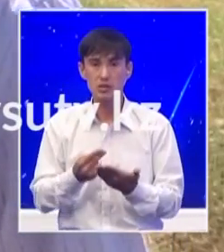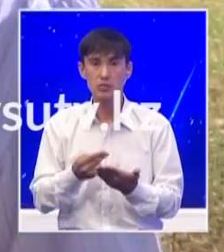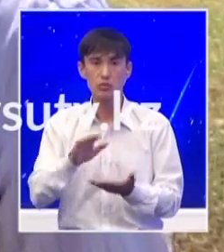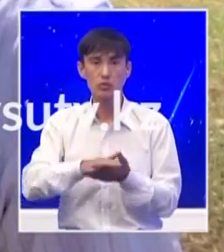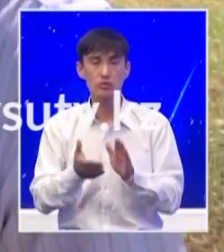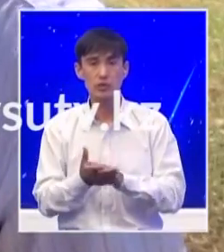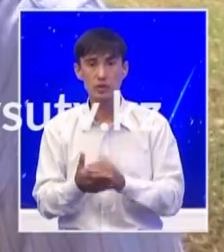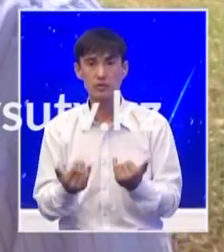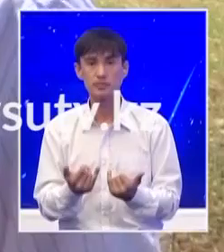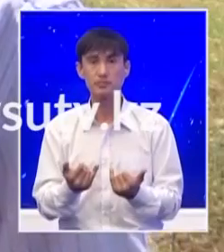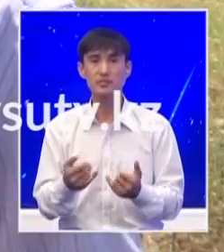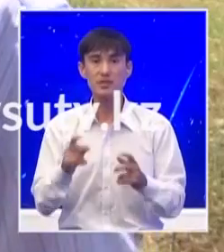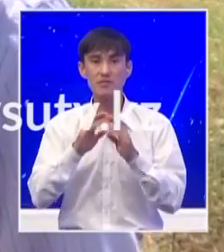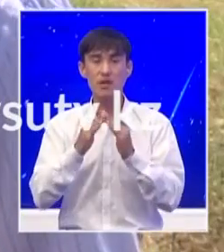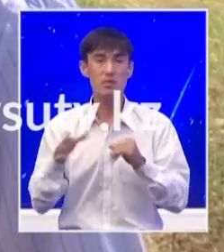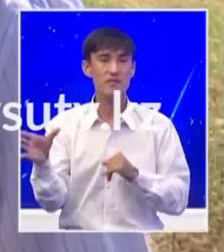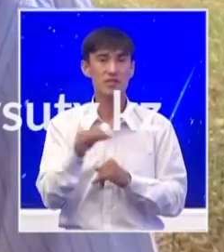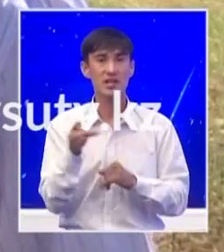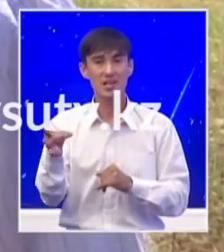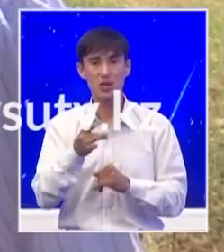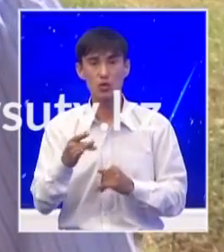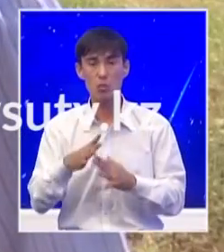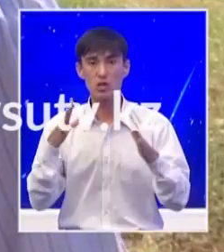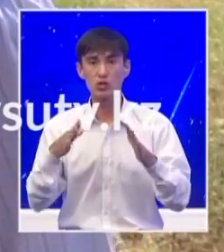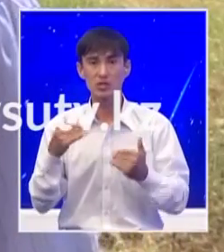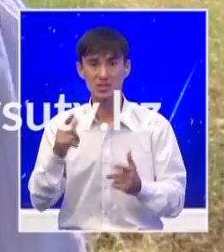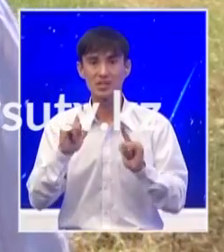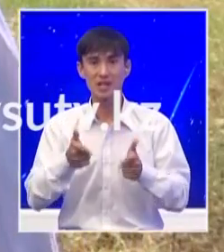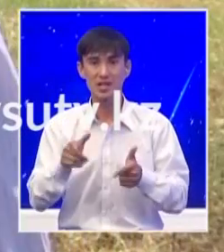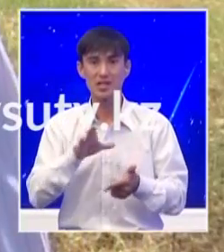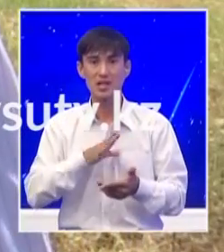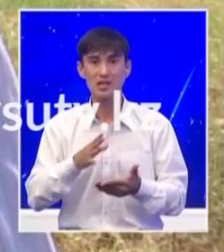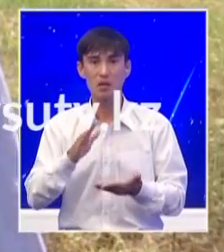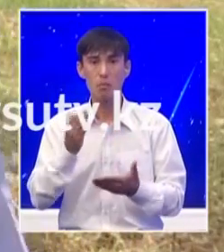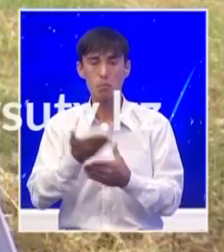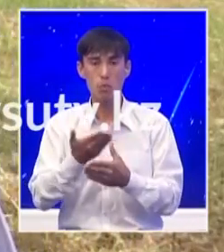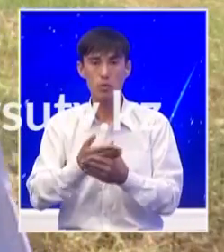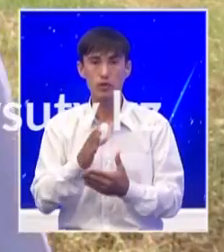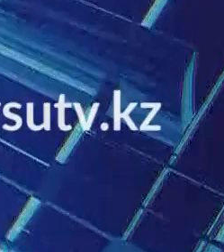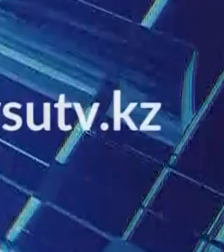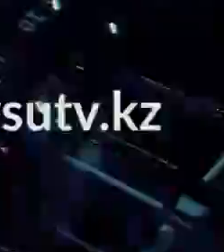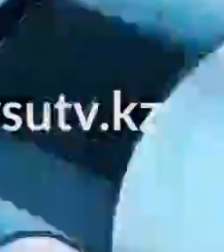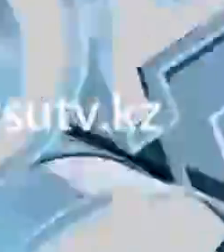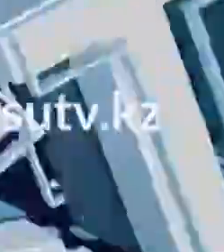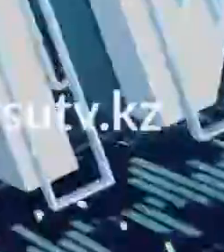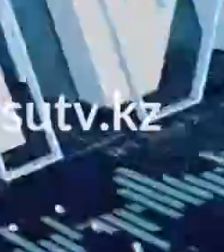меморандумы с фермерами всех регионов. Большинство из них уже дали согласие на взаимопомощь.